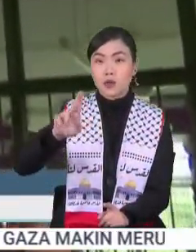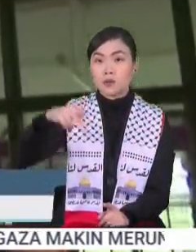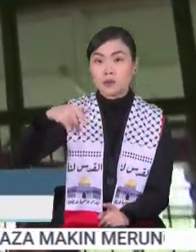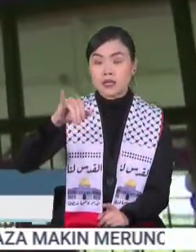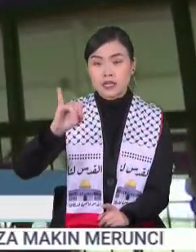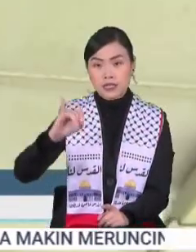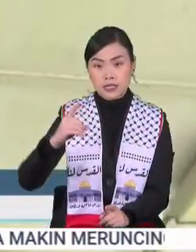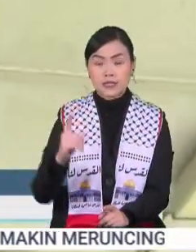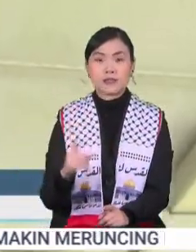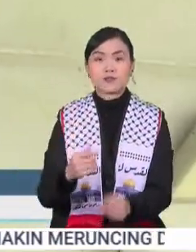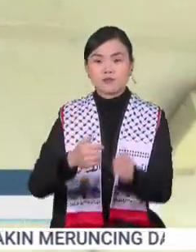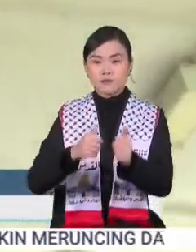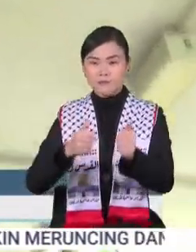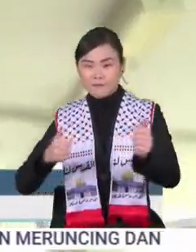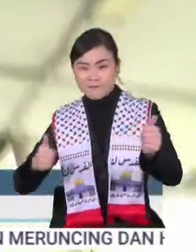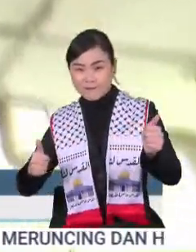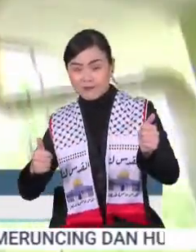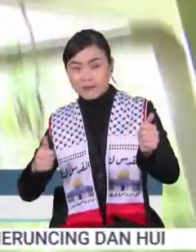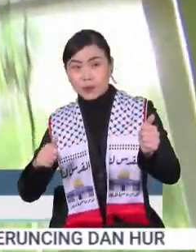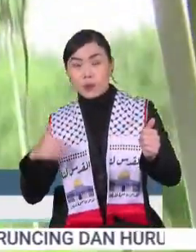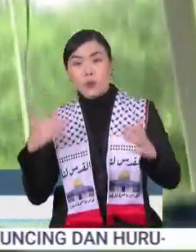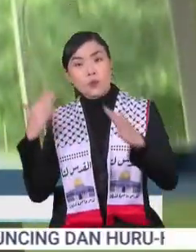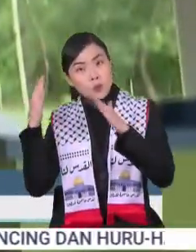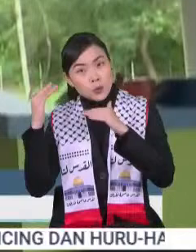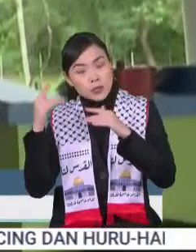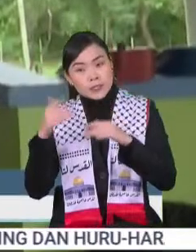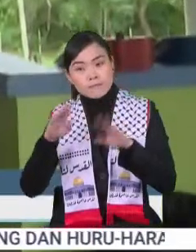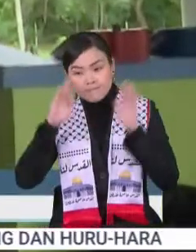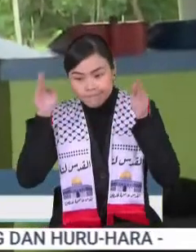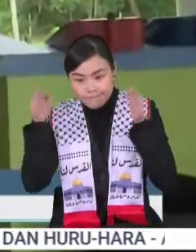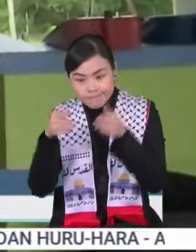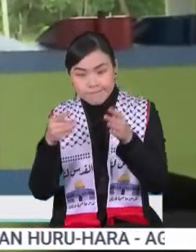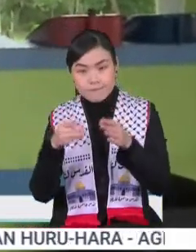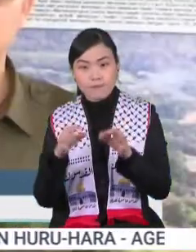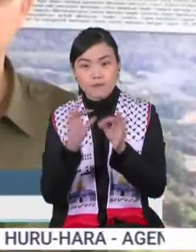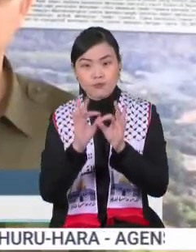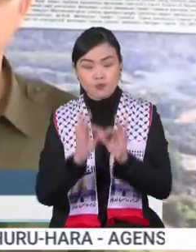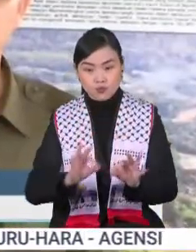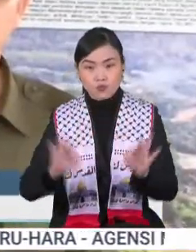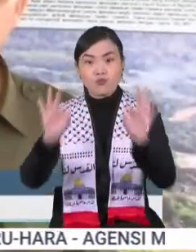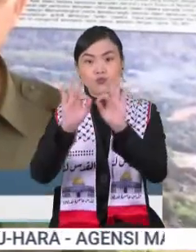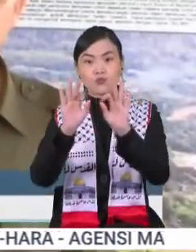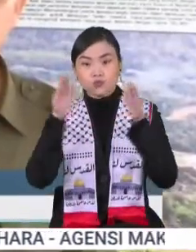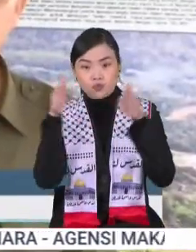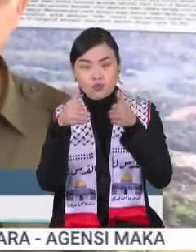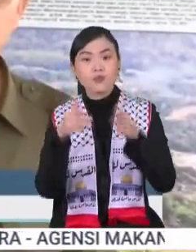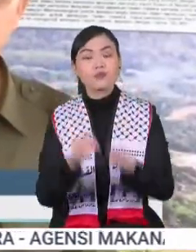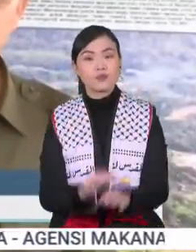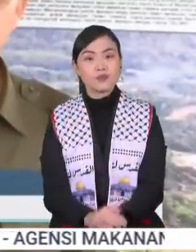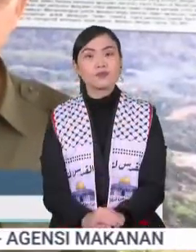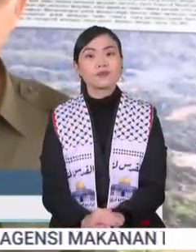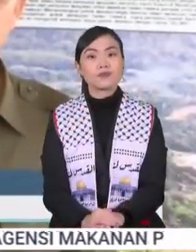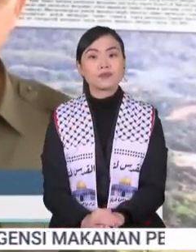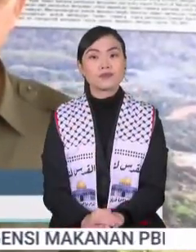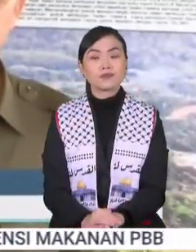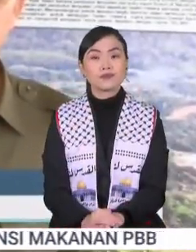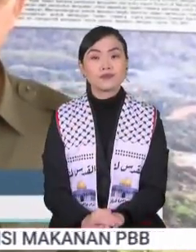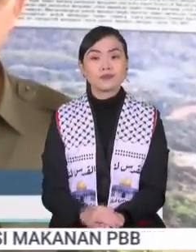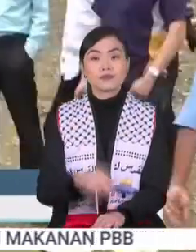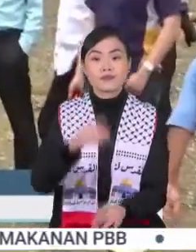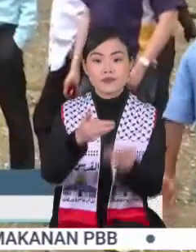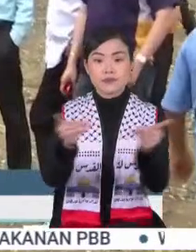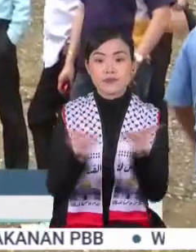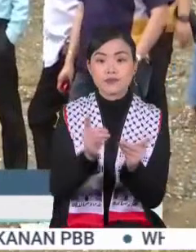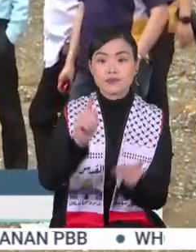kita minta supaya ini menjadi suatu yang keutamaan P kami di sini untuk diselesaikanlah daerah